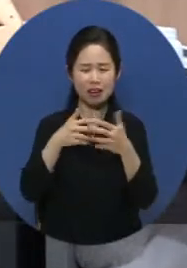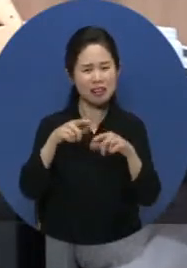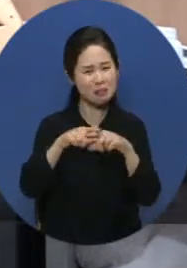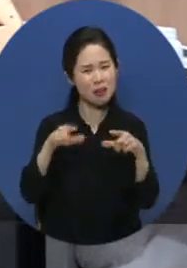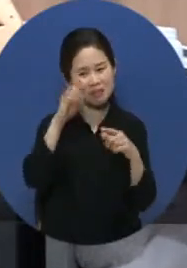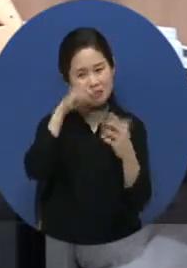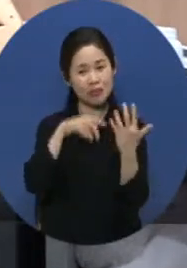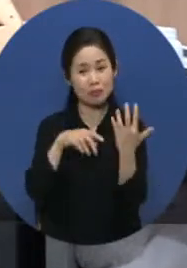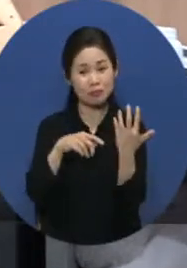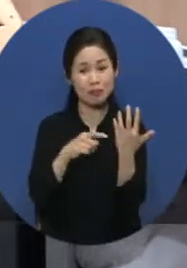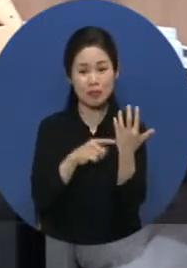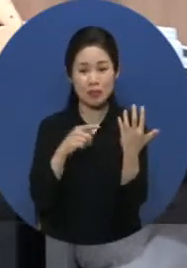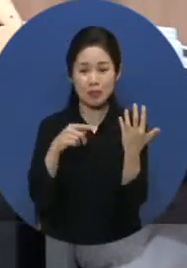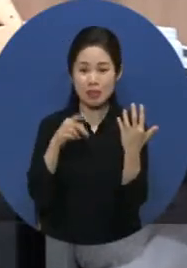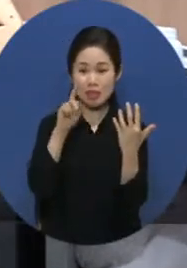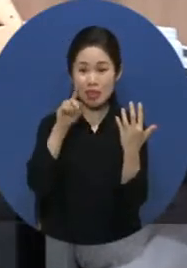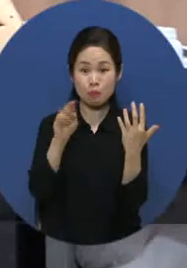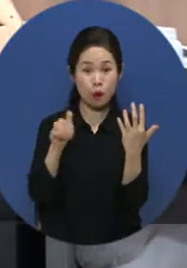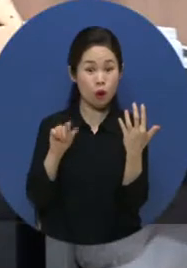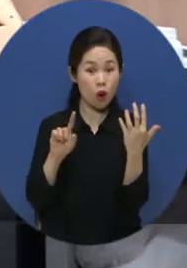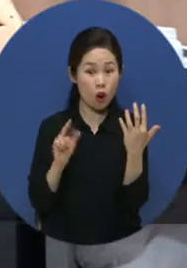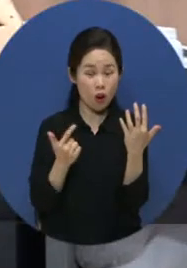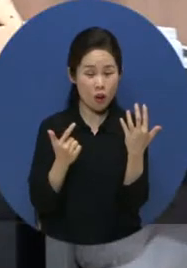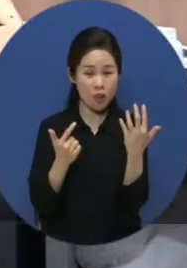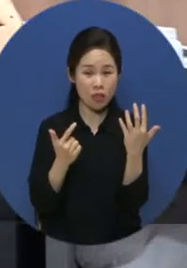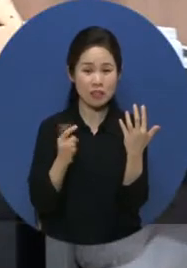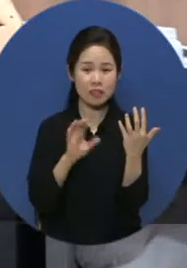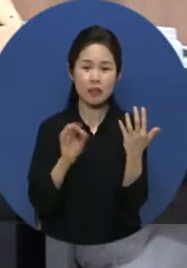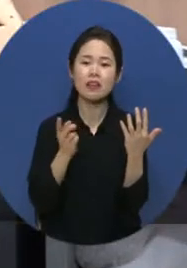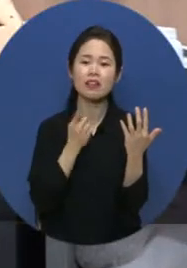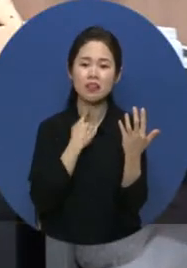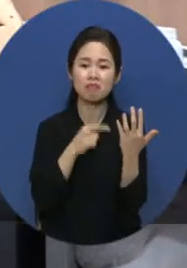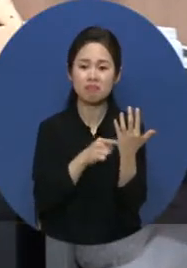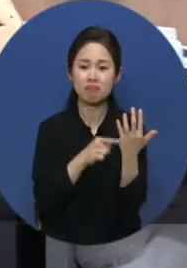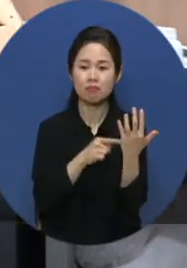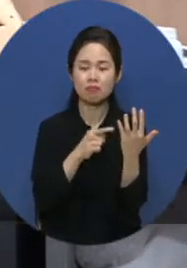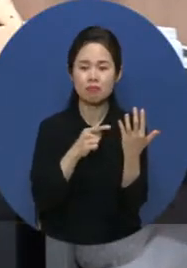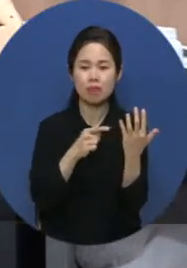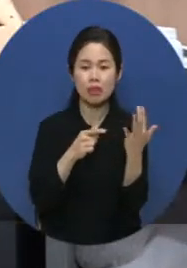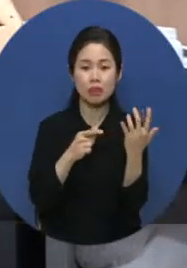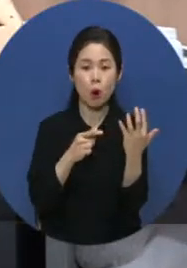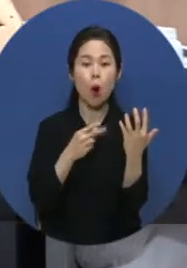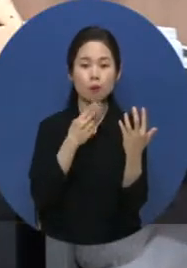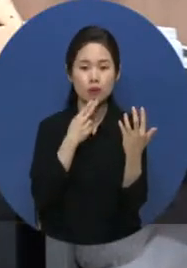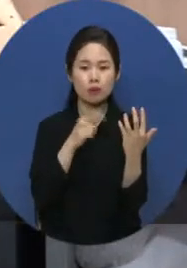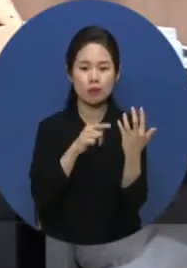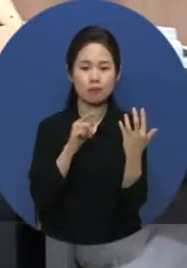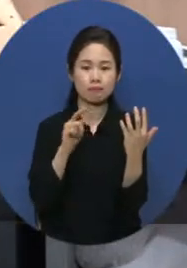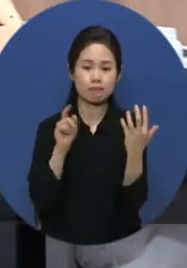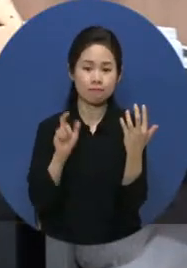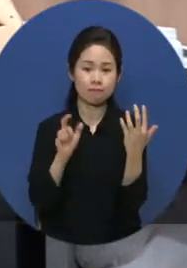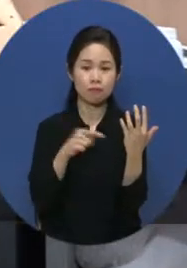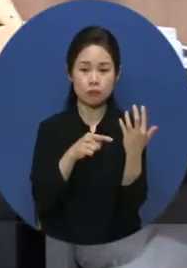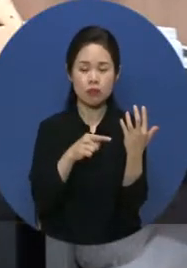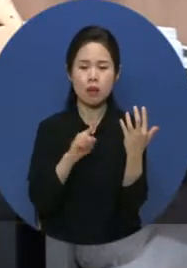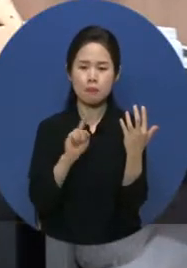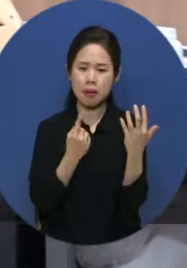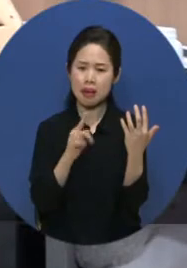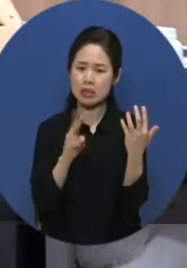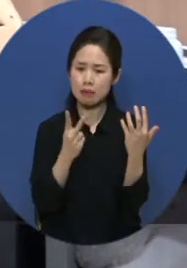있잖아요. 그 이병헌이 착용했던 그런 내부자들의 손 같은 경우는 기능 없는 미관용 손이 한 100만 원 정도 하거든요. 100에서 200만